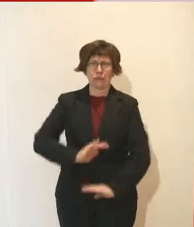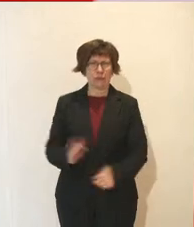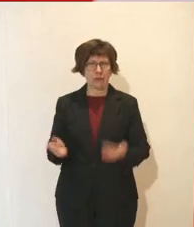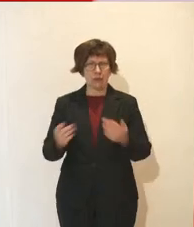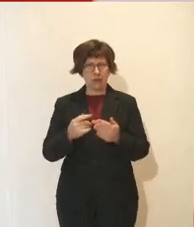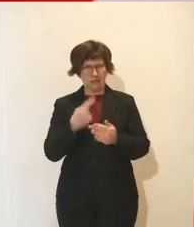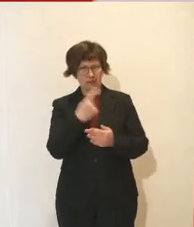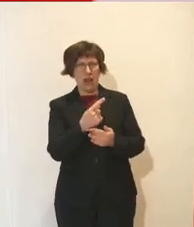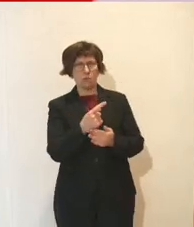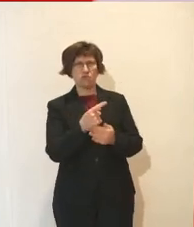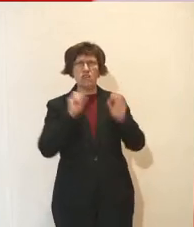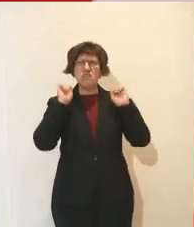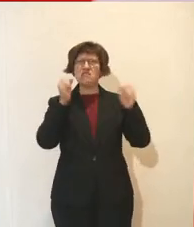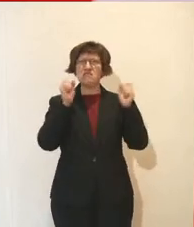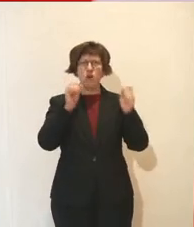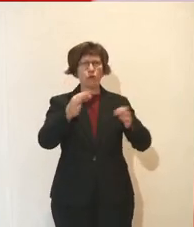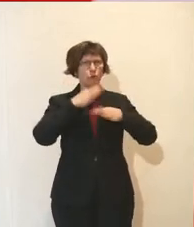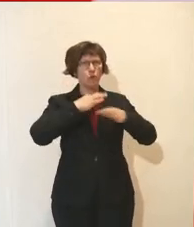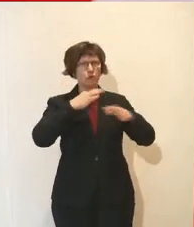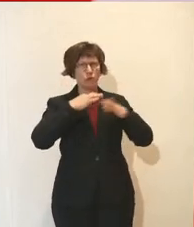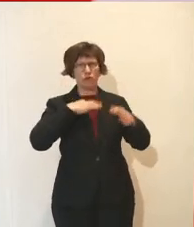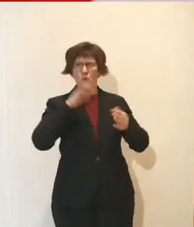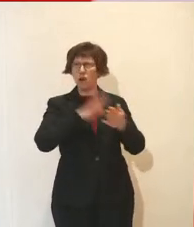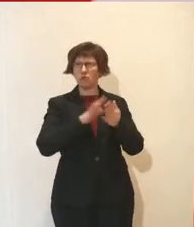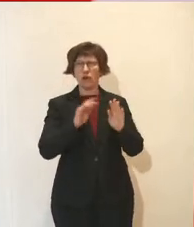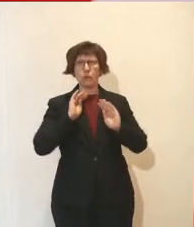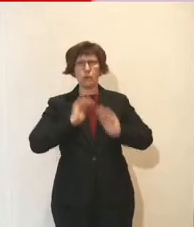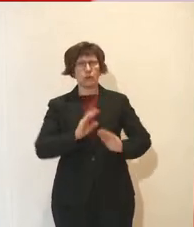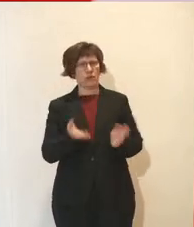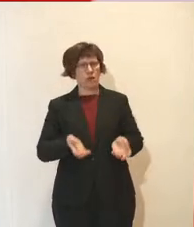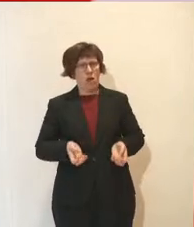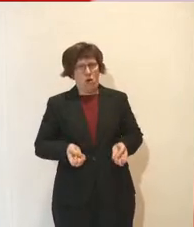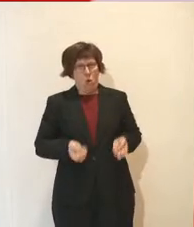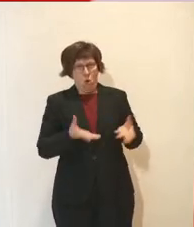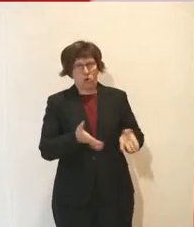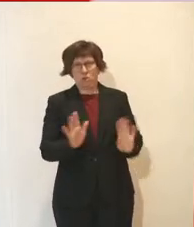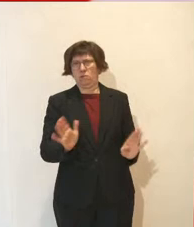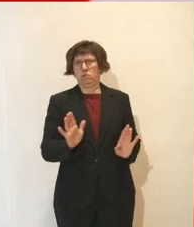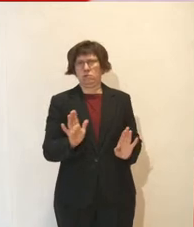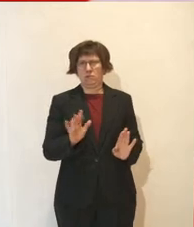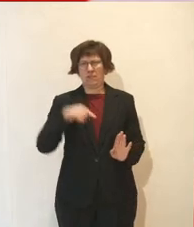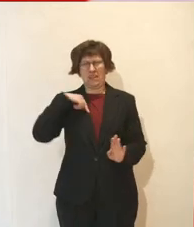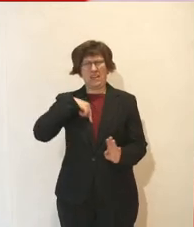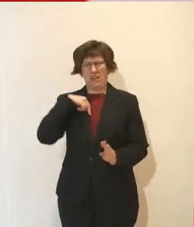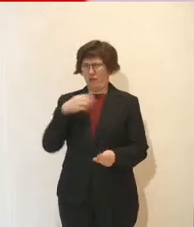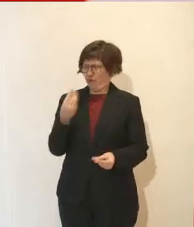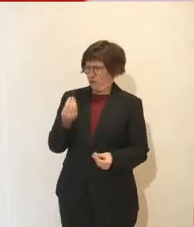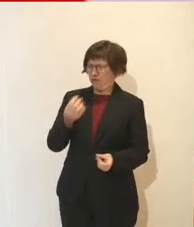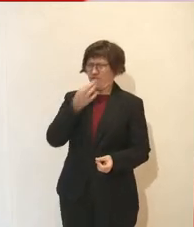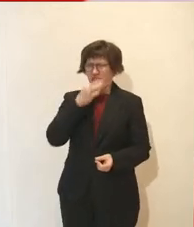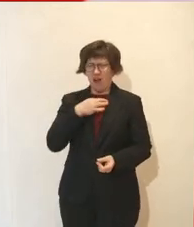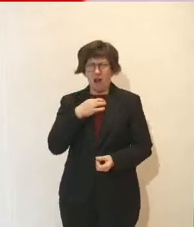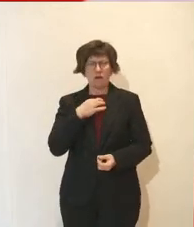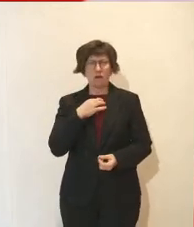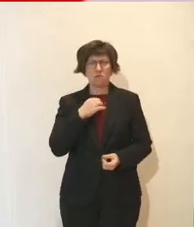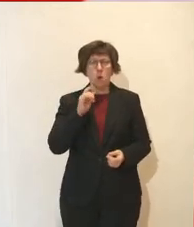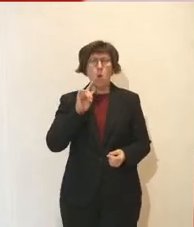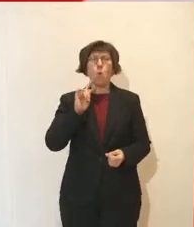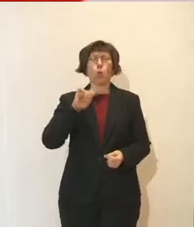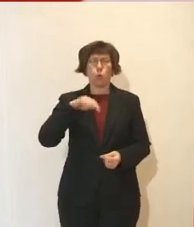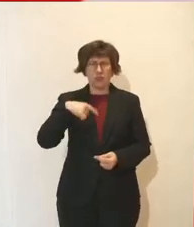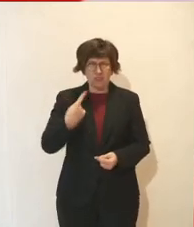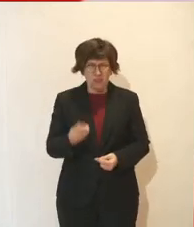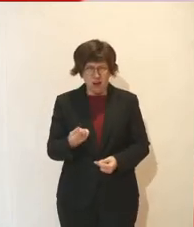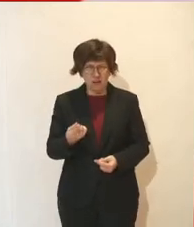diese männer und frauen sich so für uns alle einsetzen sondern sie hatten auch die frage was eigentlich